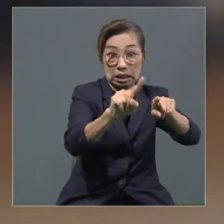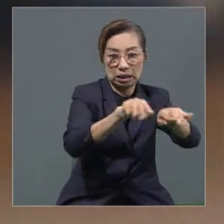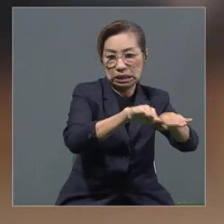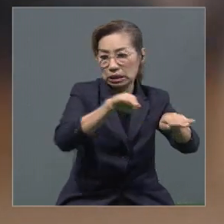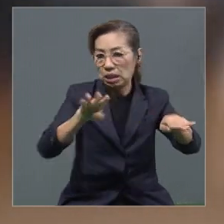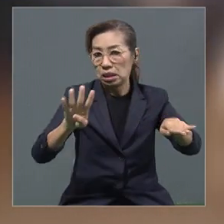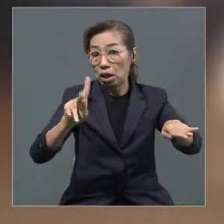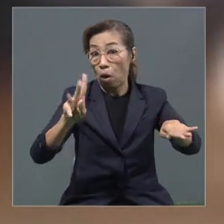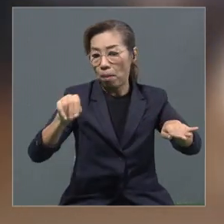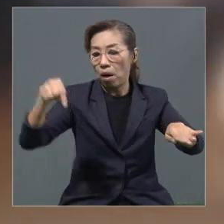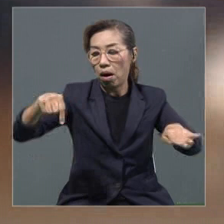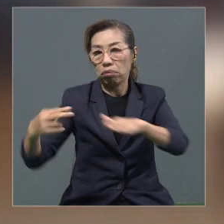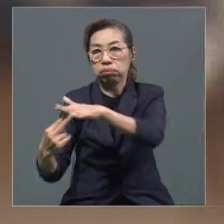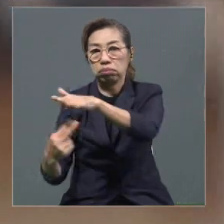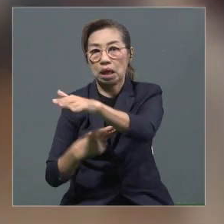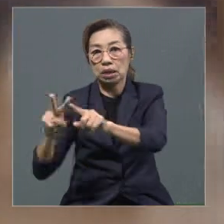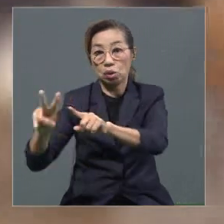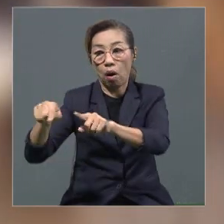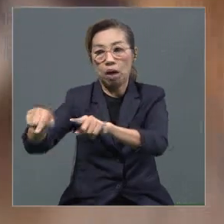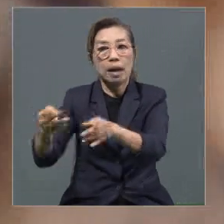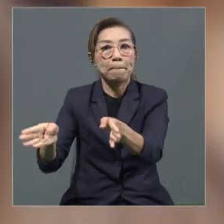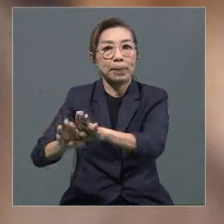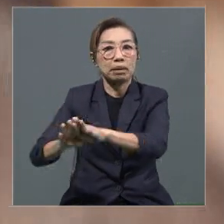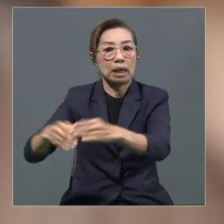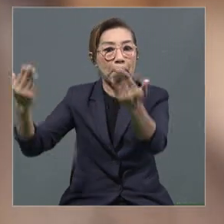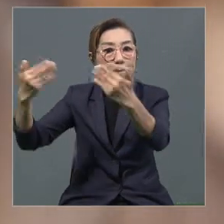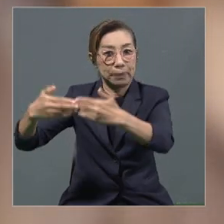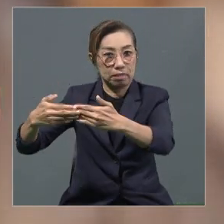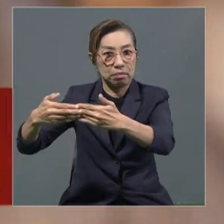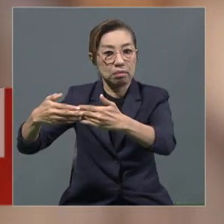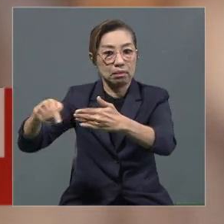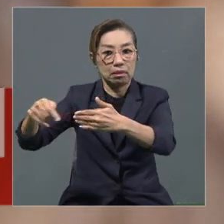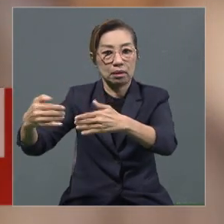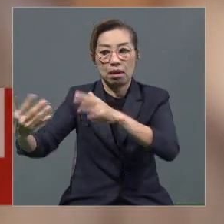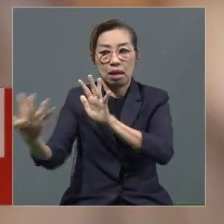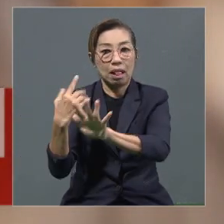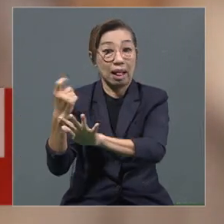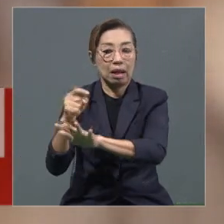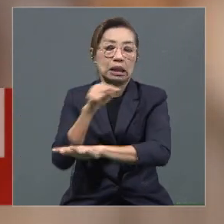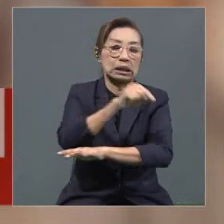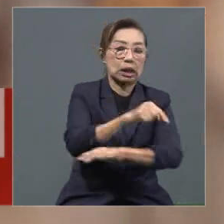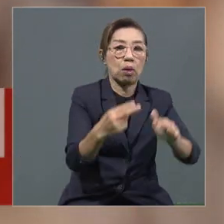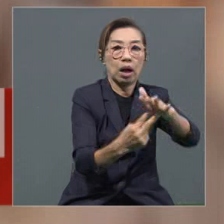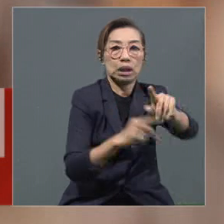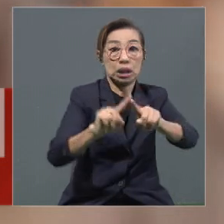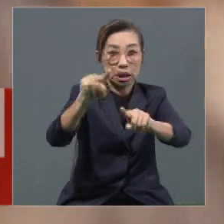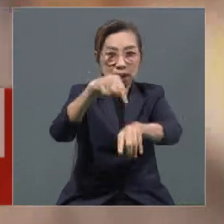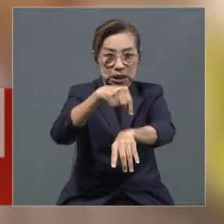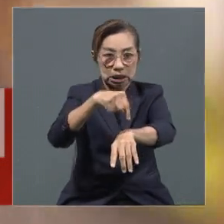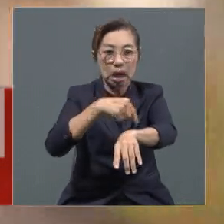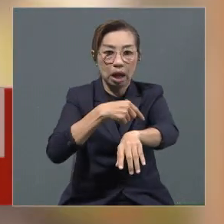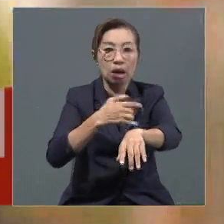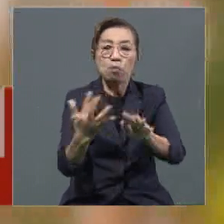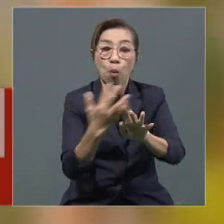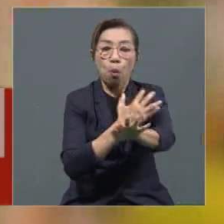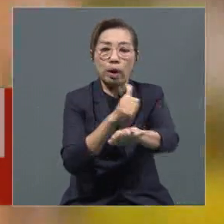าพนี้เมื่อ 7:30 นที่ผ่านมาผู้สื่อข่าวของสวทแม่สอดจังหวัดตากเขาบอกว่าตรงแห่งที่1เนี่ยยังได้ยินเสียงปืนเสียง